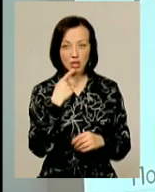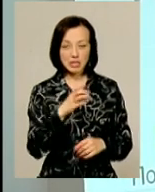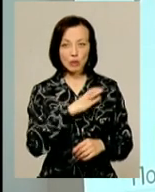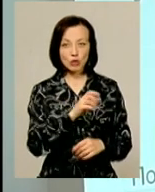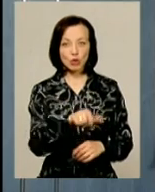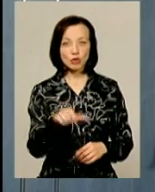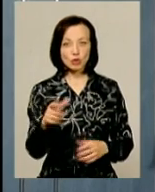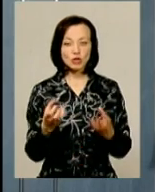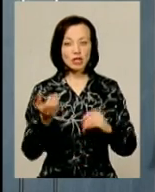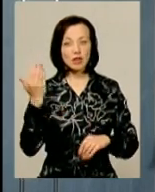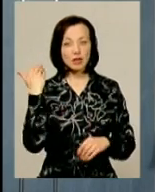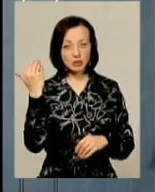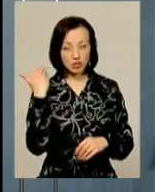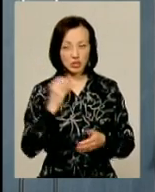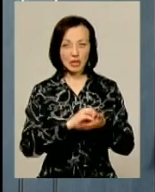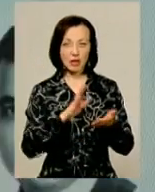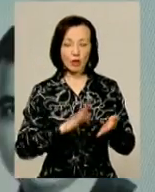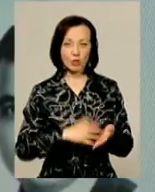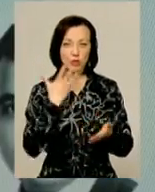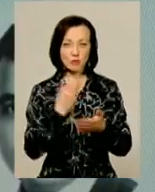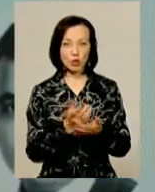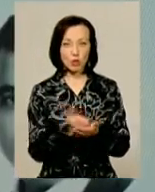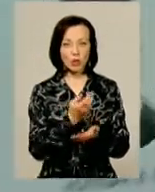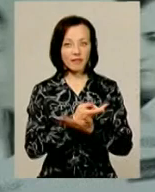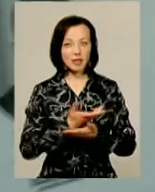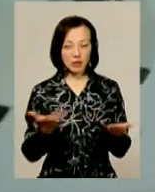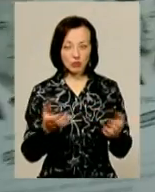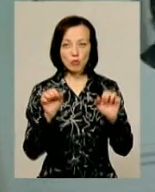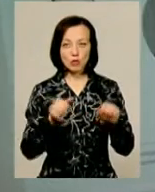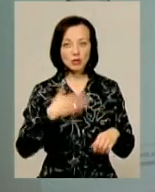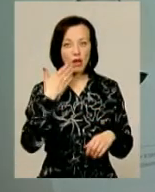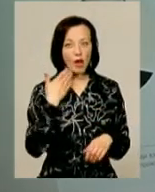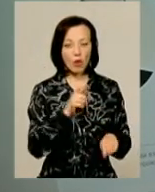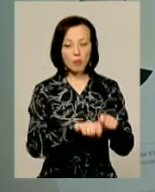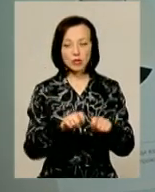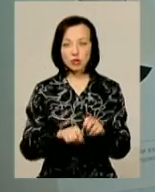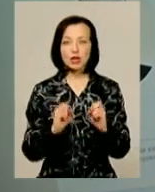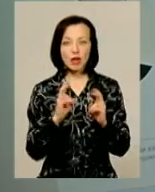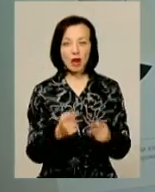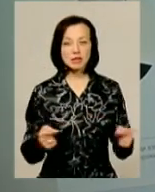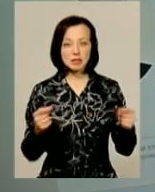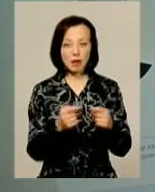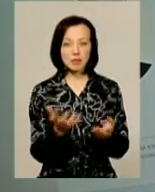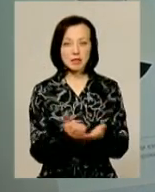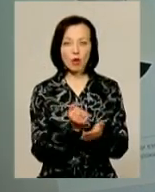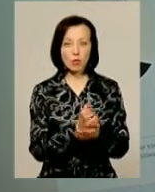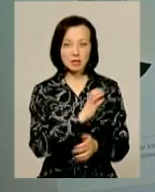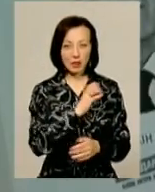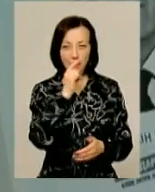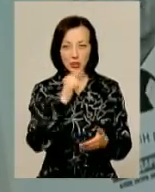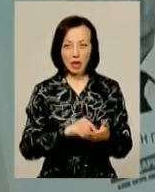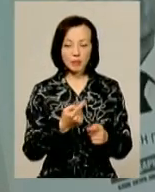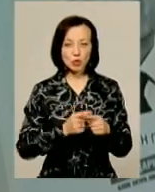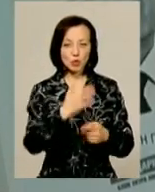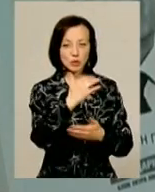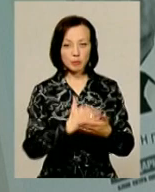заможні особи ще до депутатства декларують свої доходи відкрито, тому можна легко простежити, як саме зароблені статки. Потрапили до